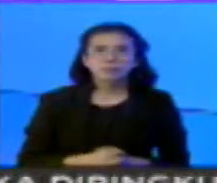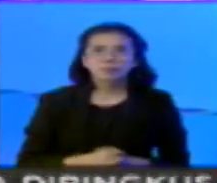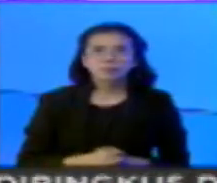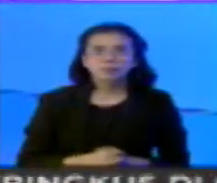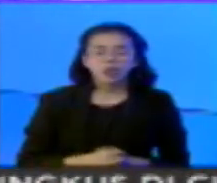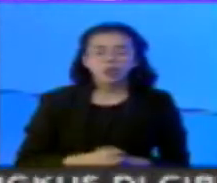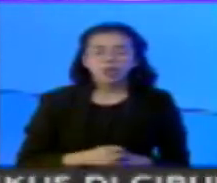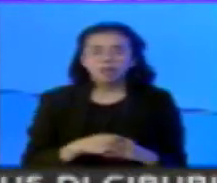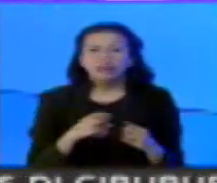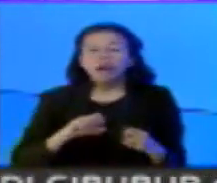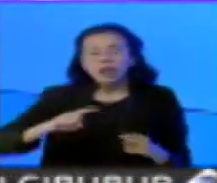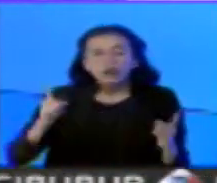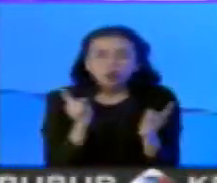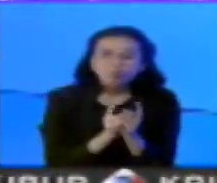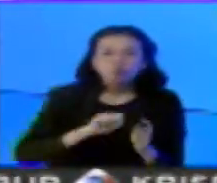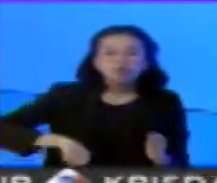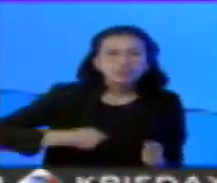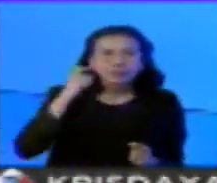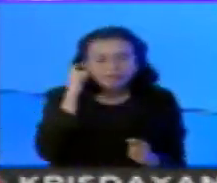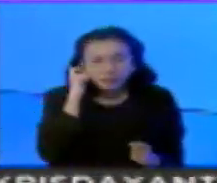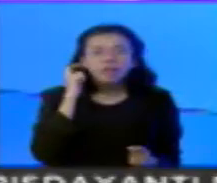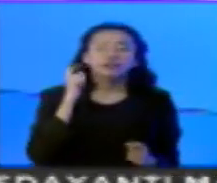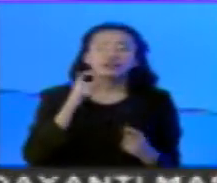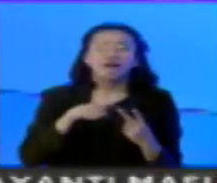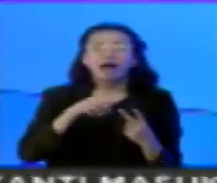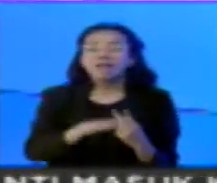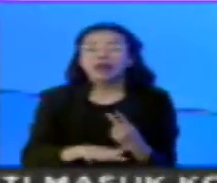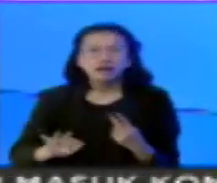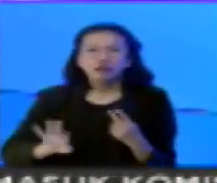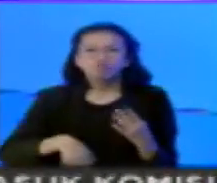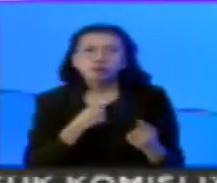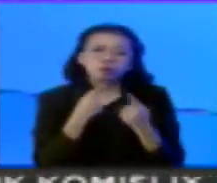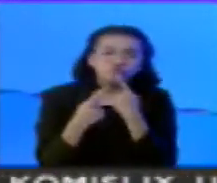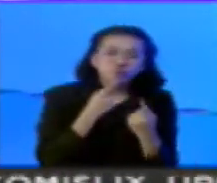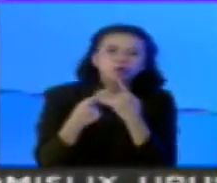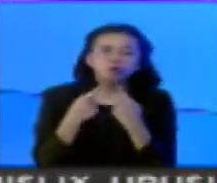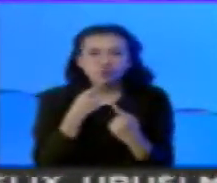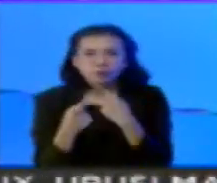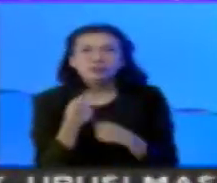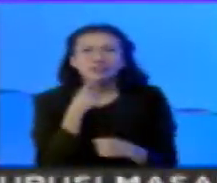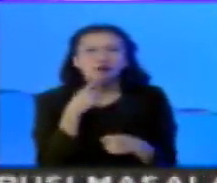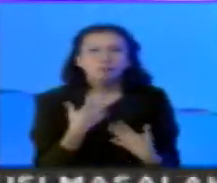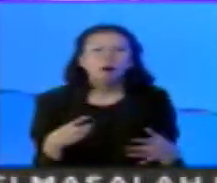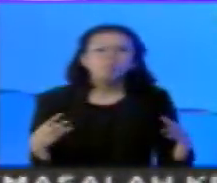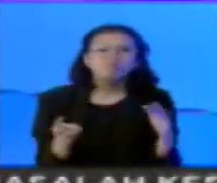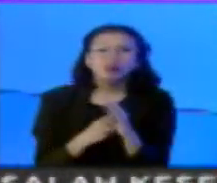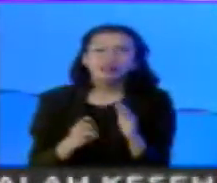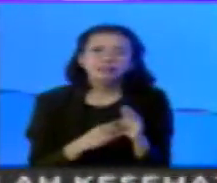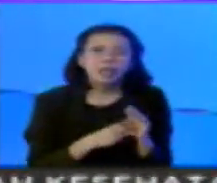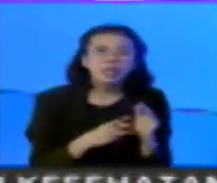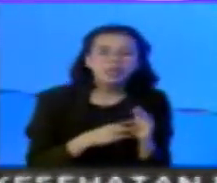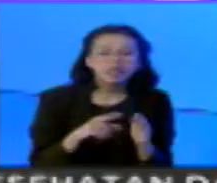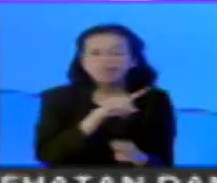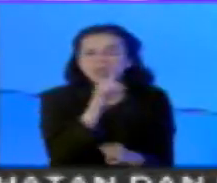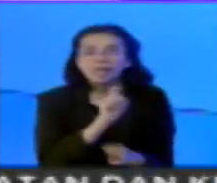dan anak-anaknya, siapa ada keluarganya, kita akan berdialog tentang persoalan-persoalan yang selayaknya harus kita